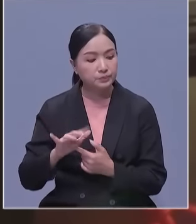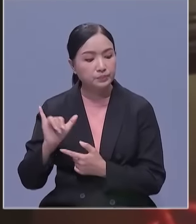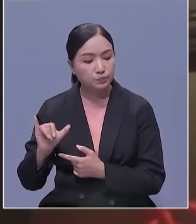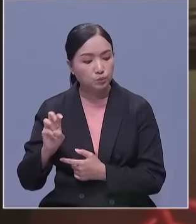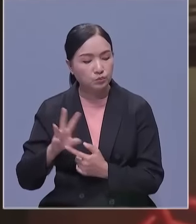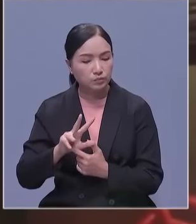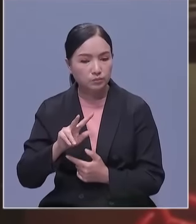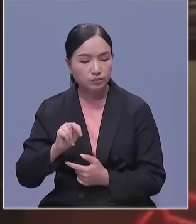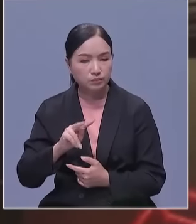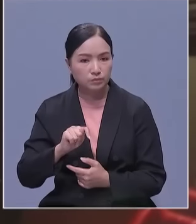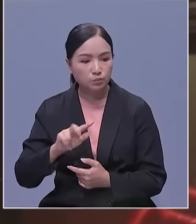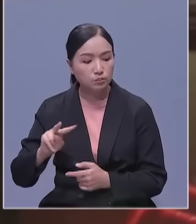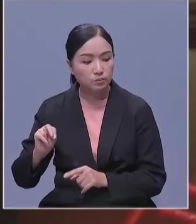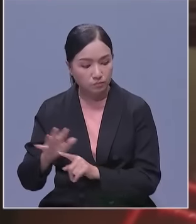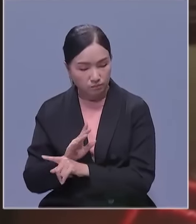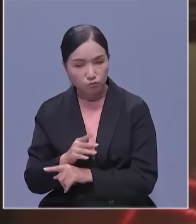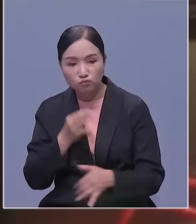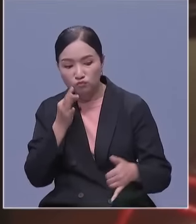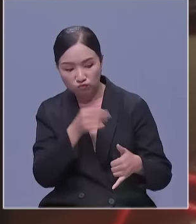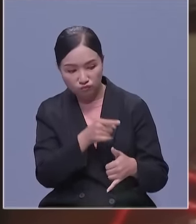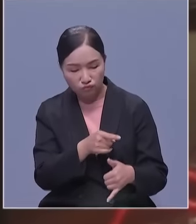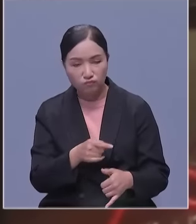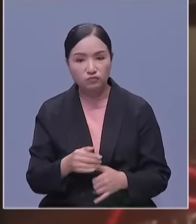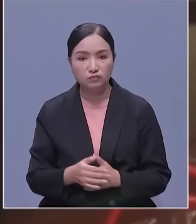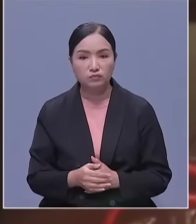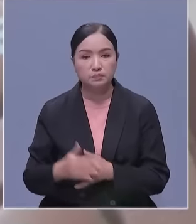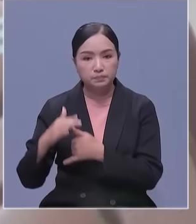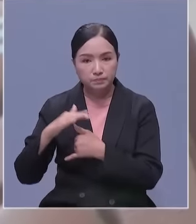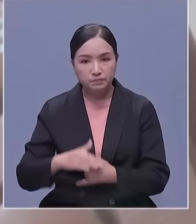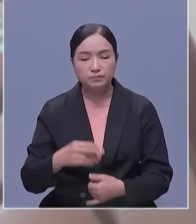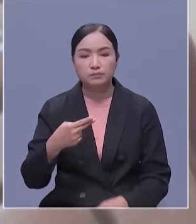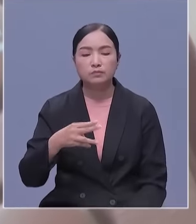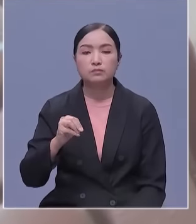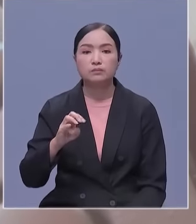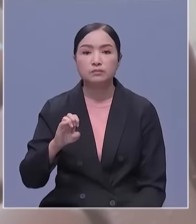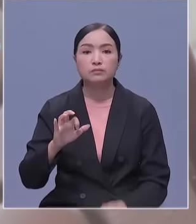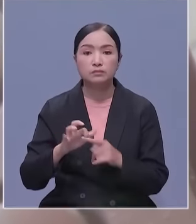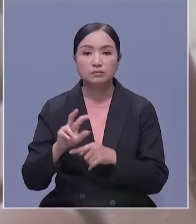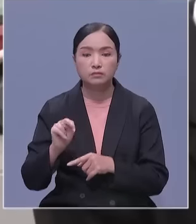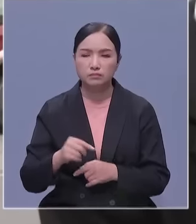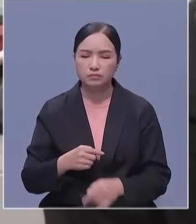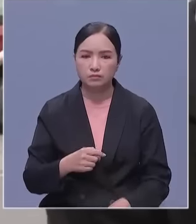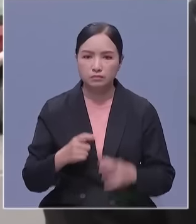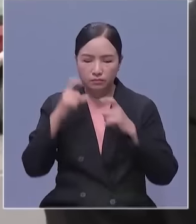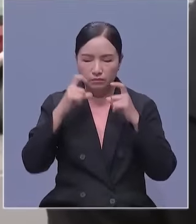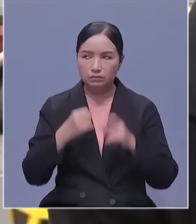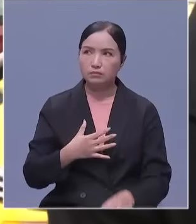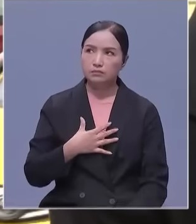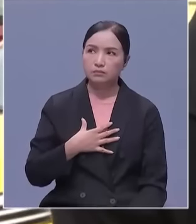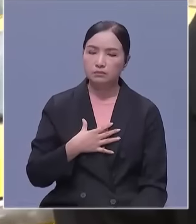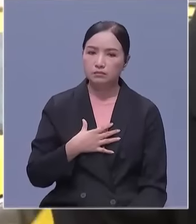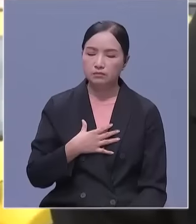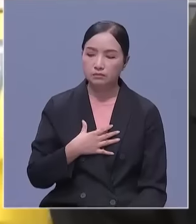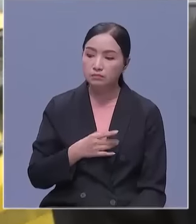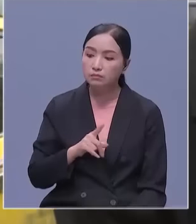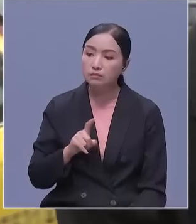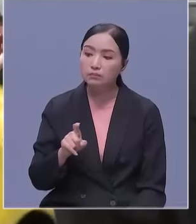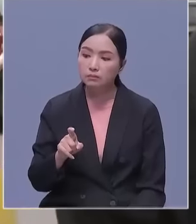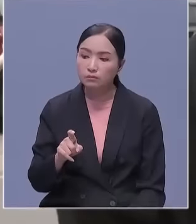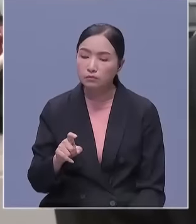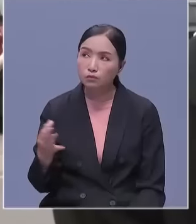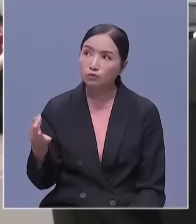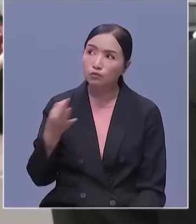การฟ้องคุณแม่ถึงเรื่องการหมิ่นประมาทด้วยการโฆษณาจังหวะเนี้ยคุณแม่เนี่ยมีสีหน้าตกใจแล้วถามสื่อกลับมาว่าเ